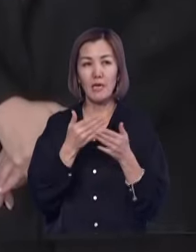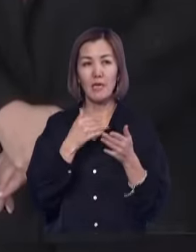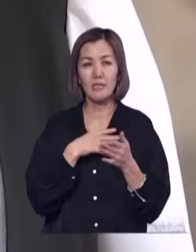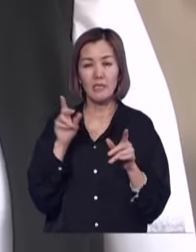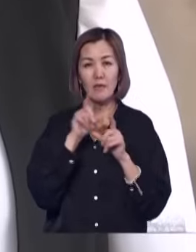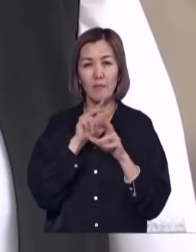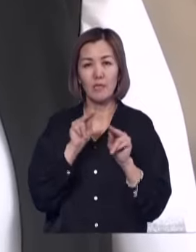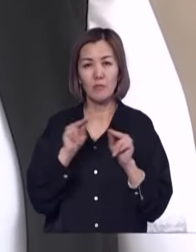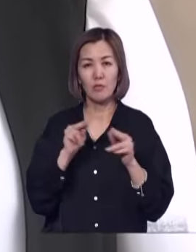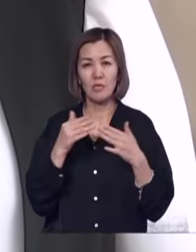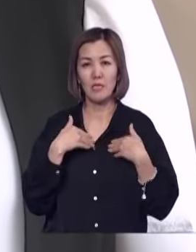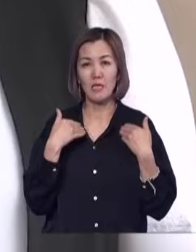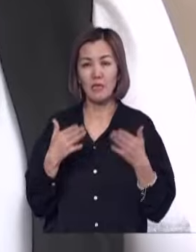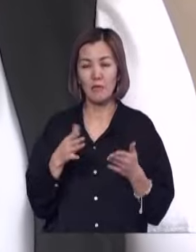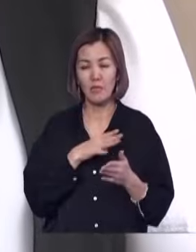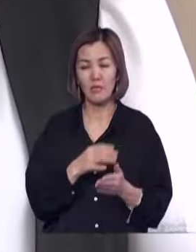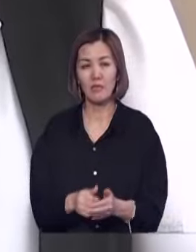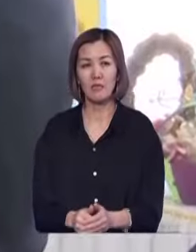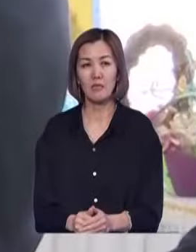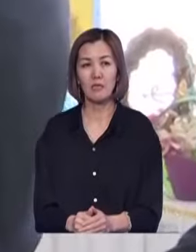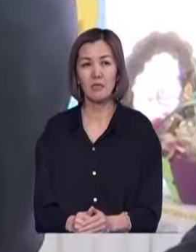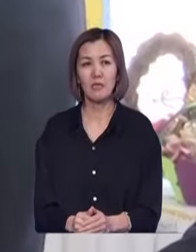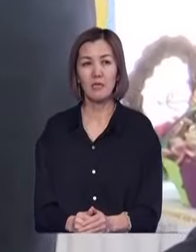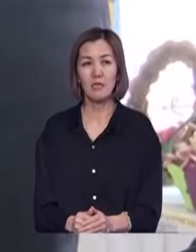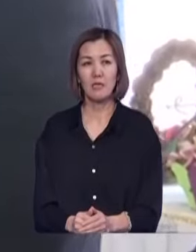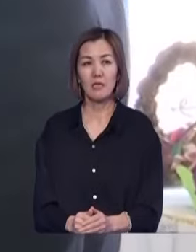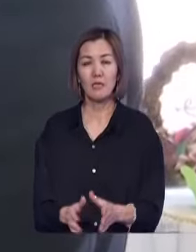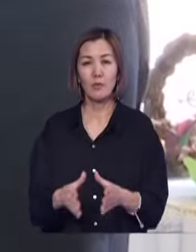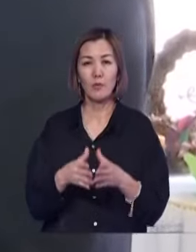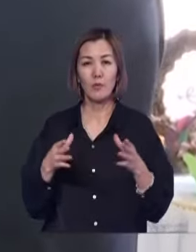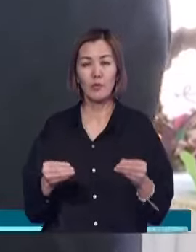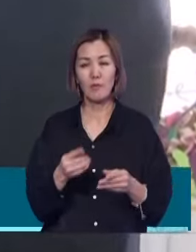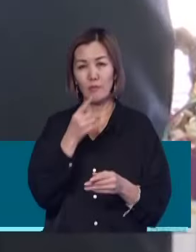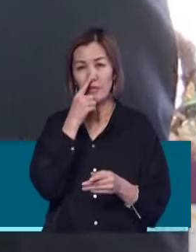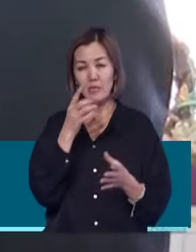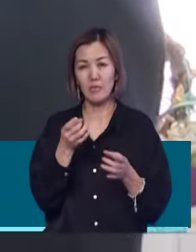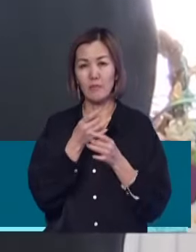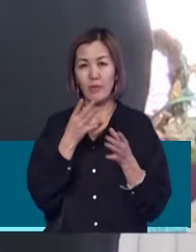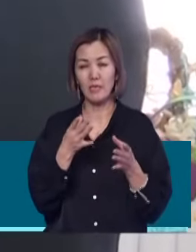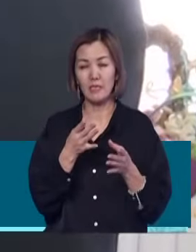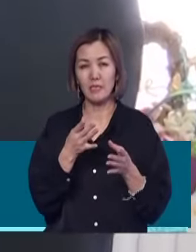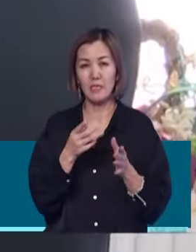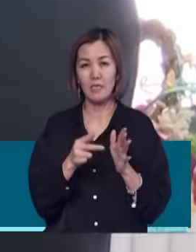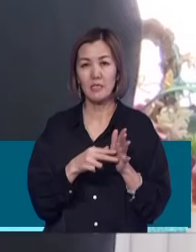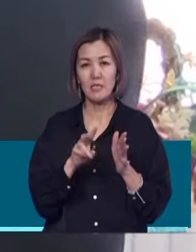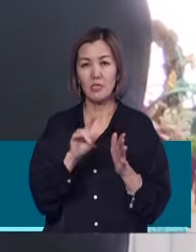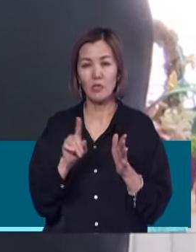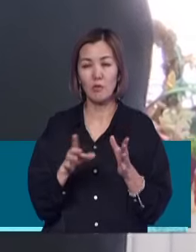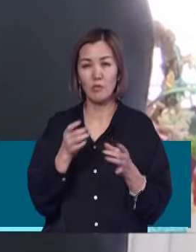мектеп ұстаздарына да жылы лебізін арнады. Көктем келе жатқан 8-ші Наурыз мейрамымен